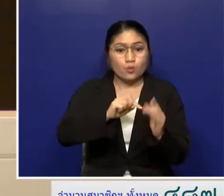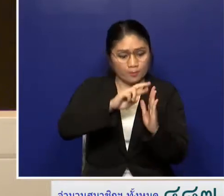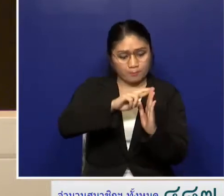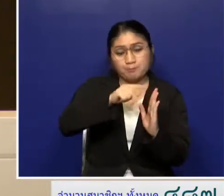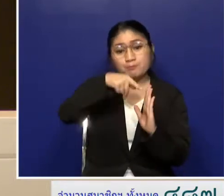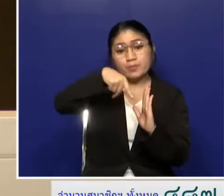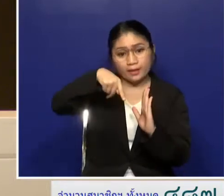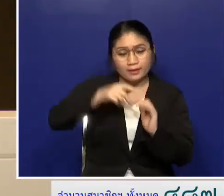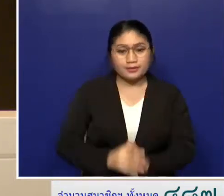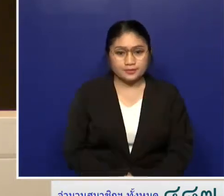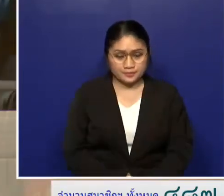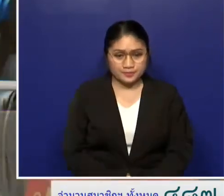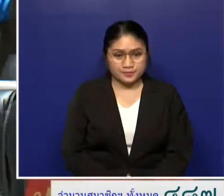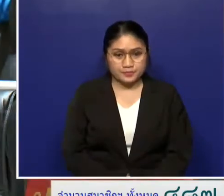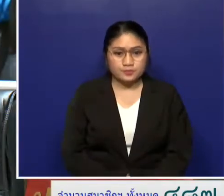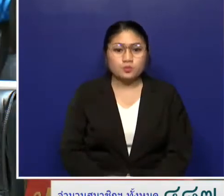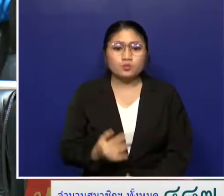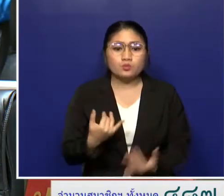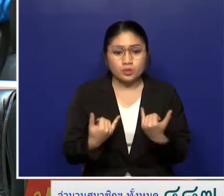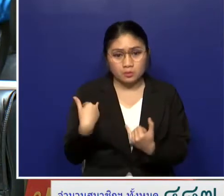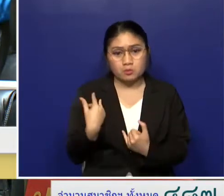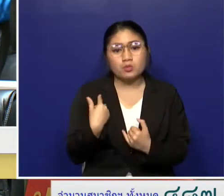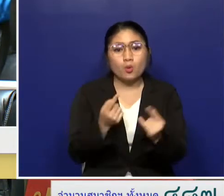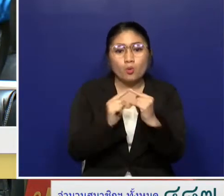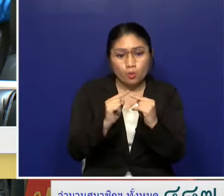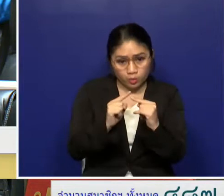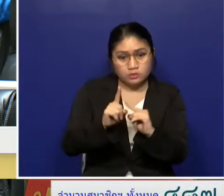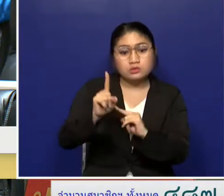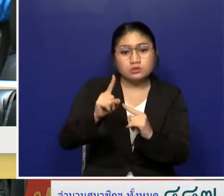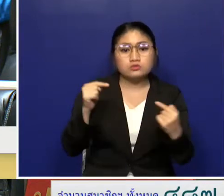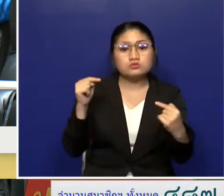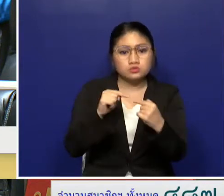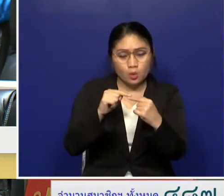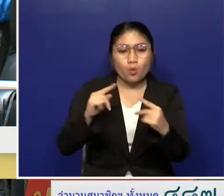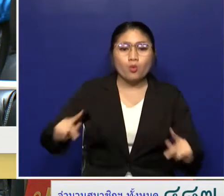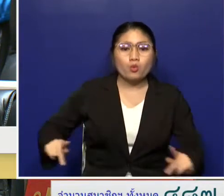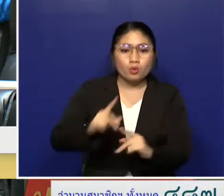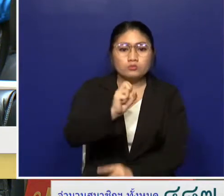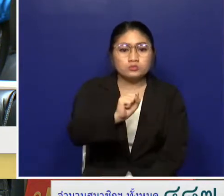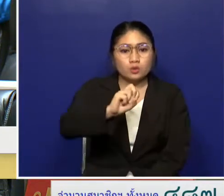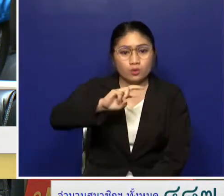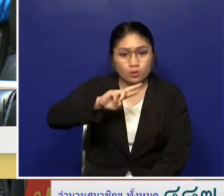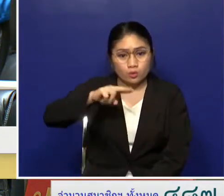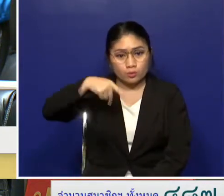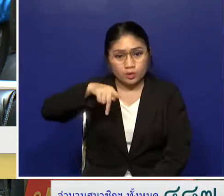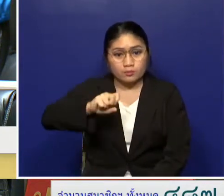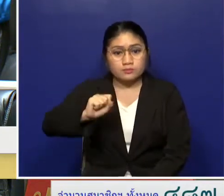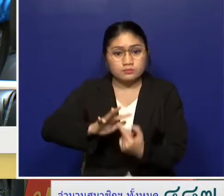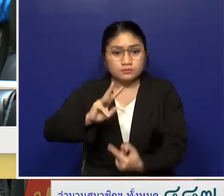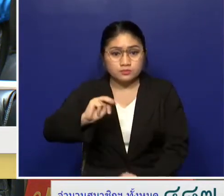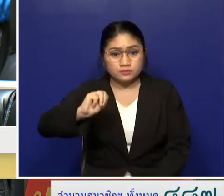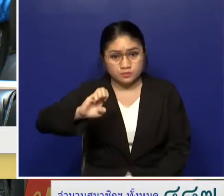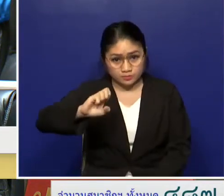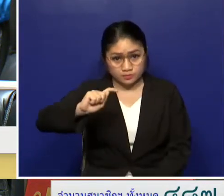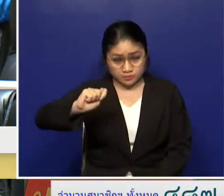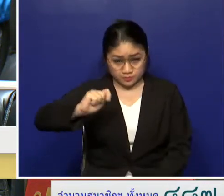ี้ผมมเรองหารưยbuilding ประเด็นซึเปเรื่ทเกี่วกับ กรมศัพษามิษ์สังกัด กระทรวงการคั่งครับสืบเองจากผมได้รบหนัส